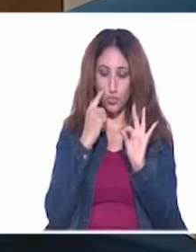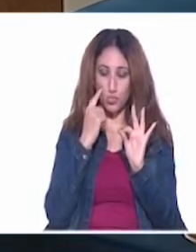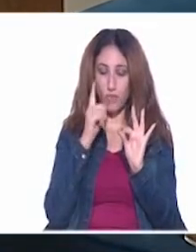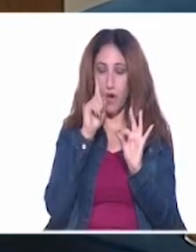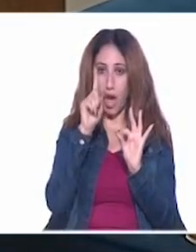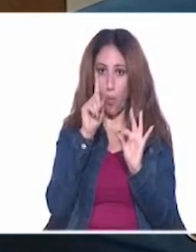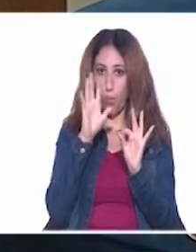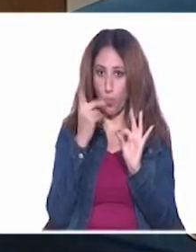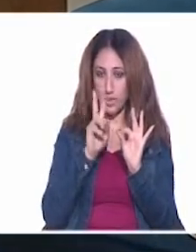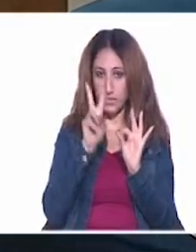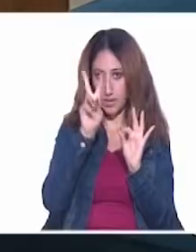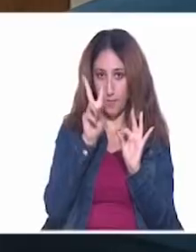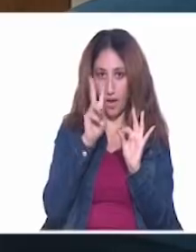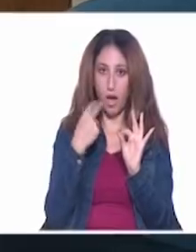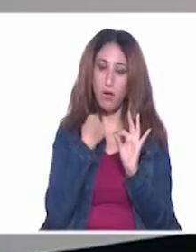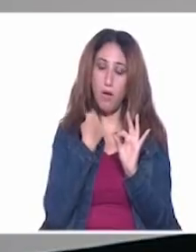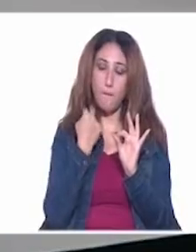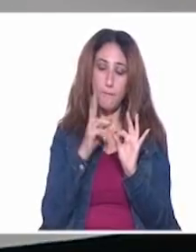ايه؟ 7.